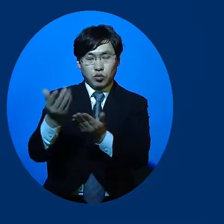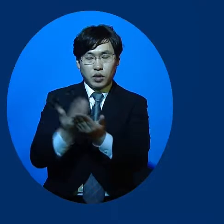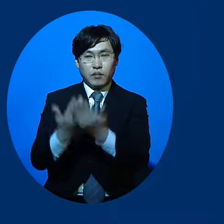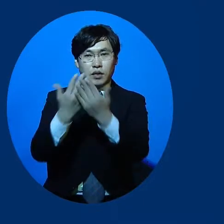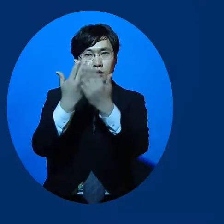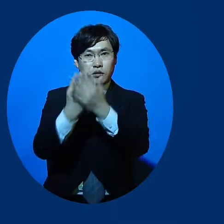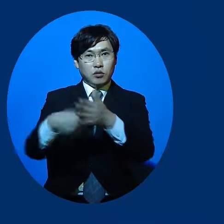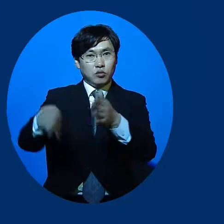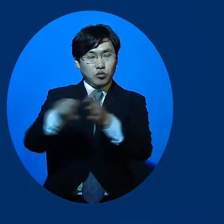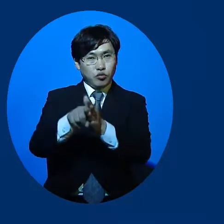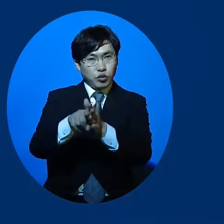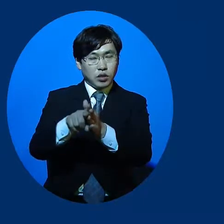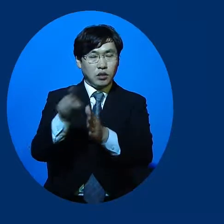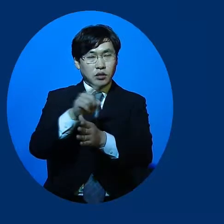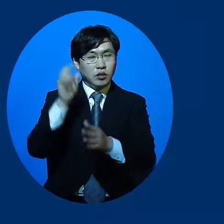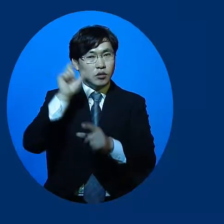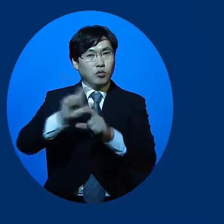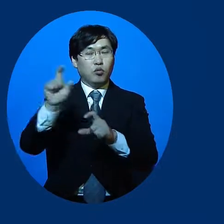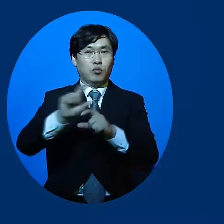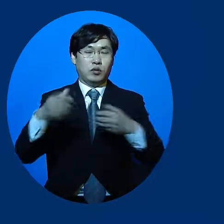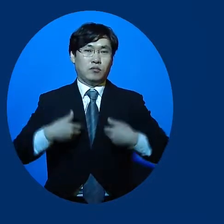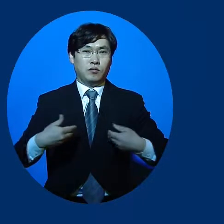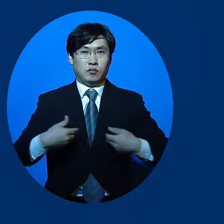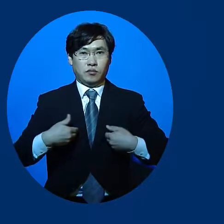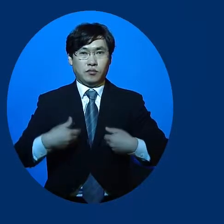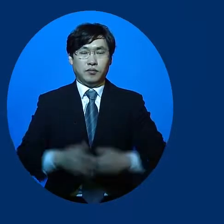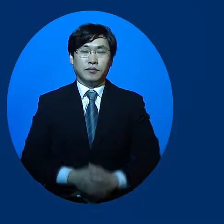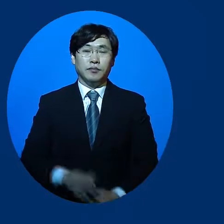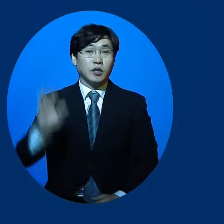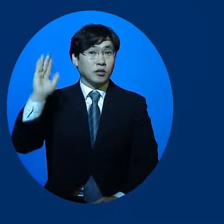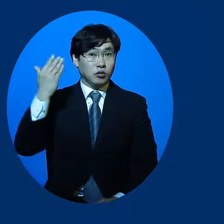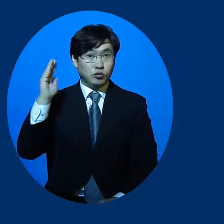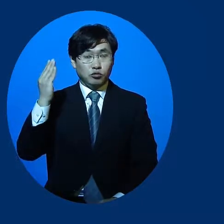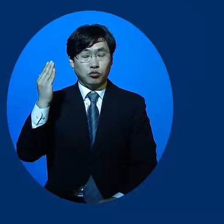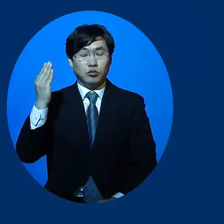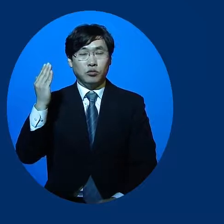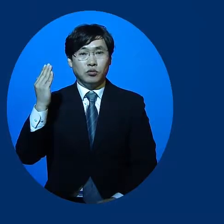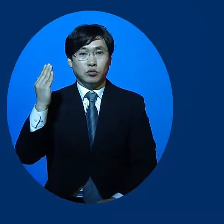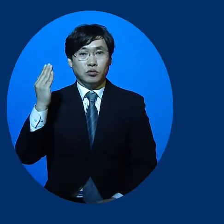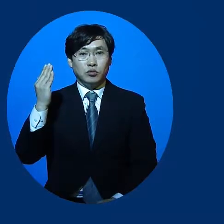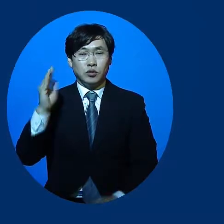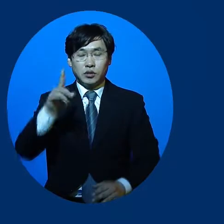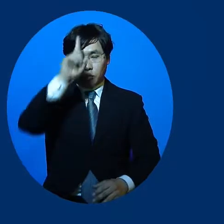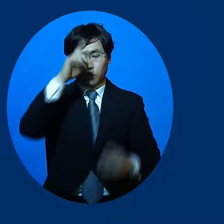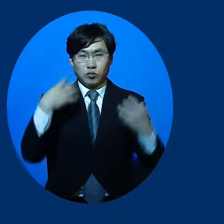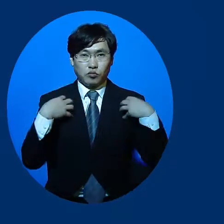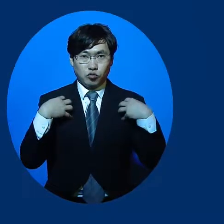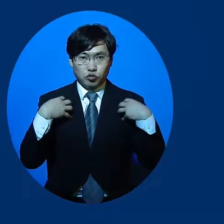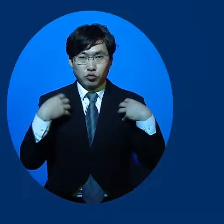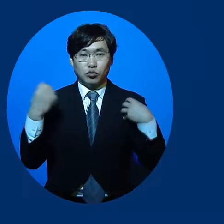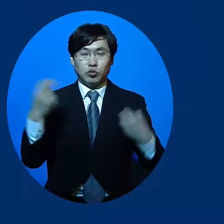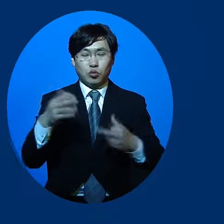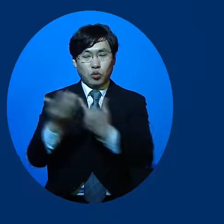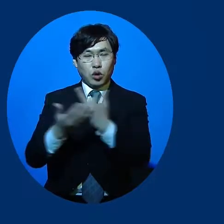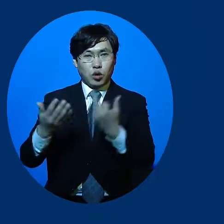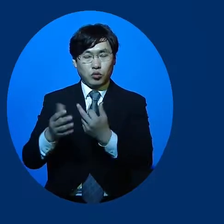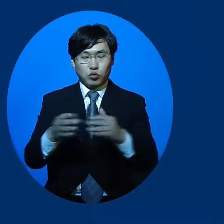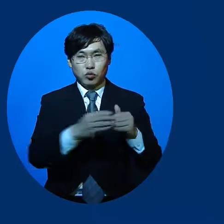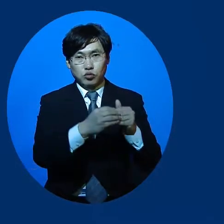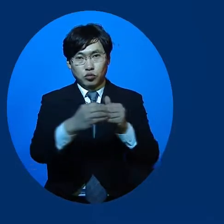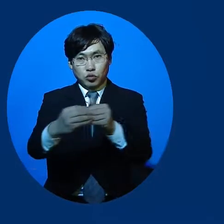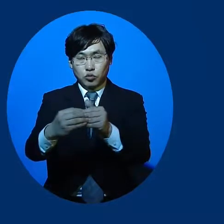발전의 계기로 활용할 필요성이 제기되고 있습니다. 최근 현 정부와 강원도가